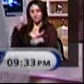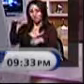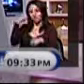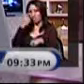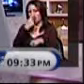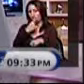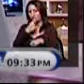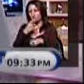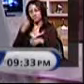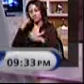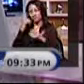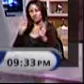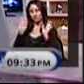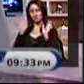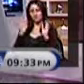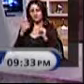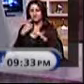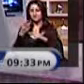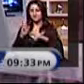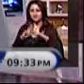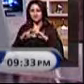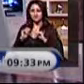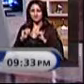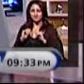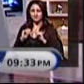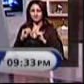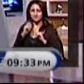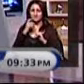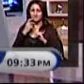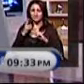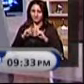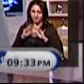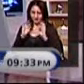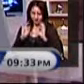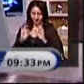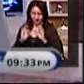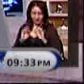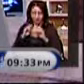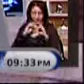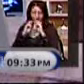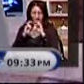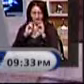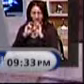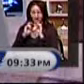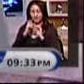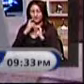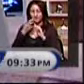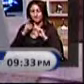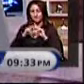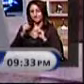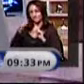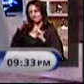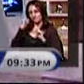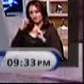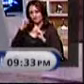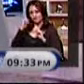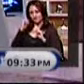إيه تجرد دي؟ أنا معرفش. الأول قالوا ده الشيخ عاصم عبد الماجد اللي قال وبعدين طلع شخص إمبارح وقال